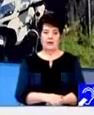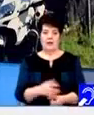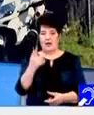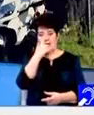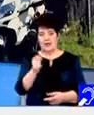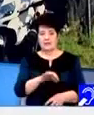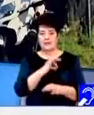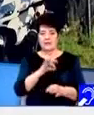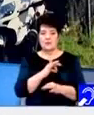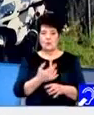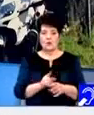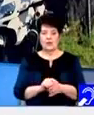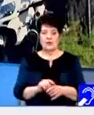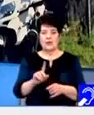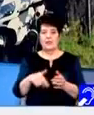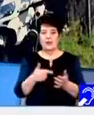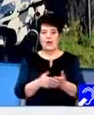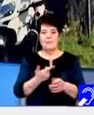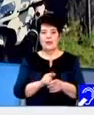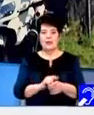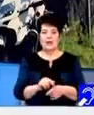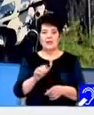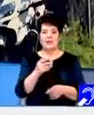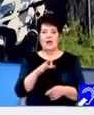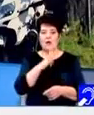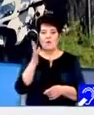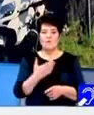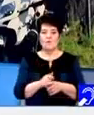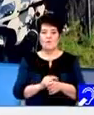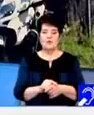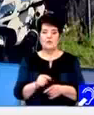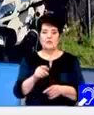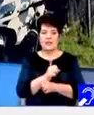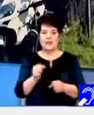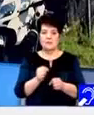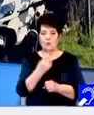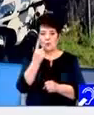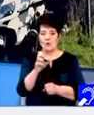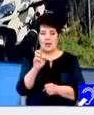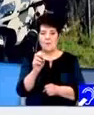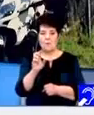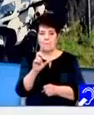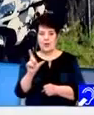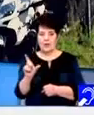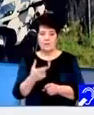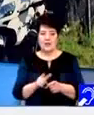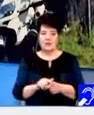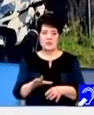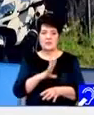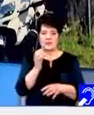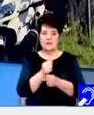Alertă de securitate în Austin, capitala statului Texas, după ce doi tineri au fost răniți de explozia unei bombe artizanale. Aceștia au